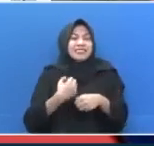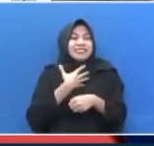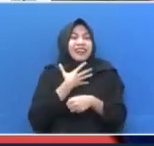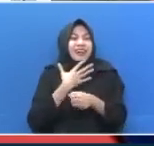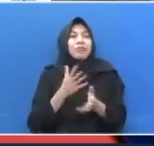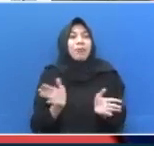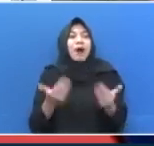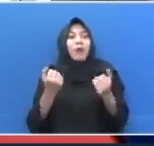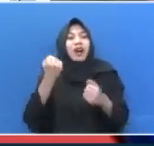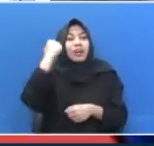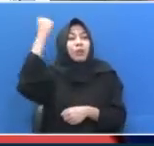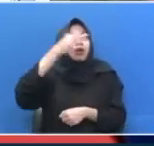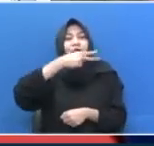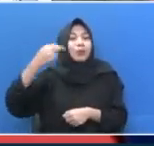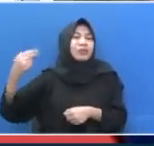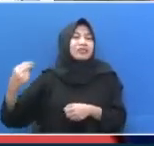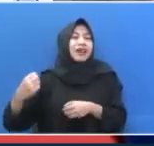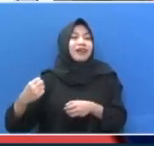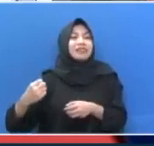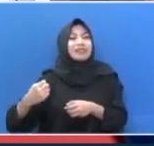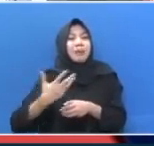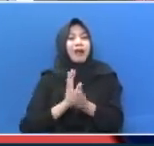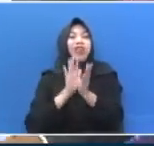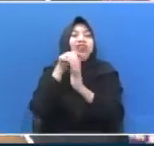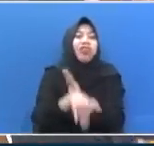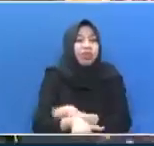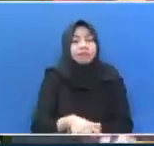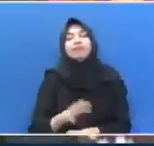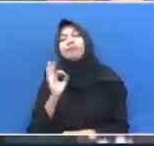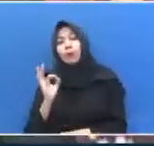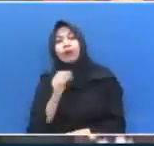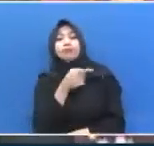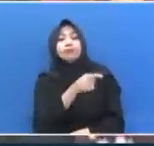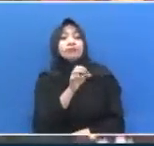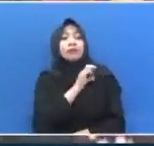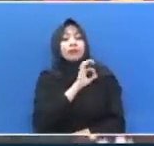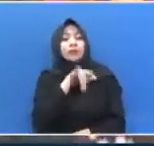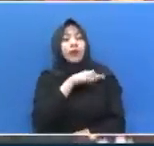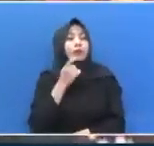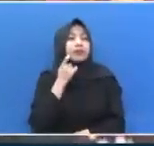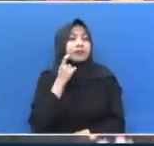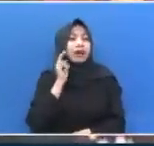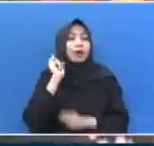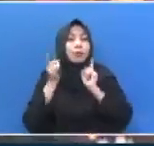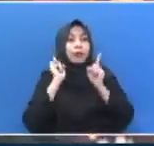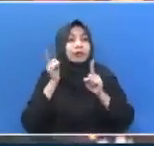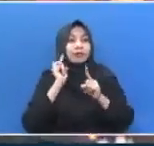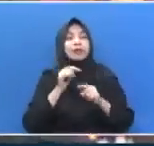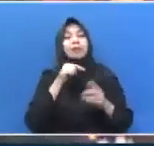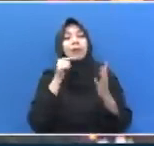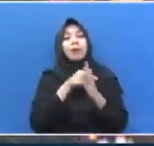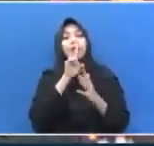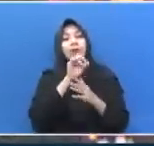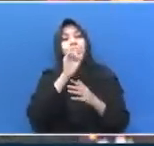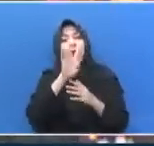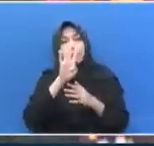pembangunan demokrasi kita harapkannya pesan damai dari Presiden Joko Widodo terkait dengan politik ataupun Pemilu 2024 ini